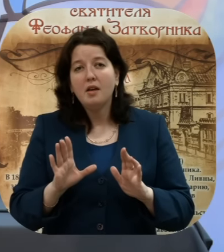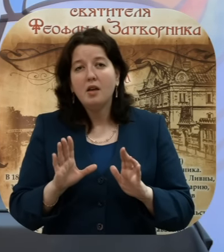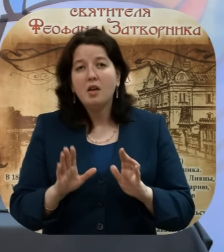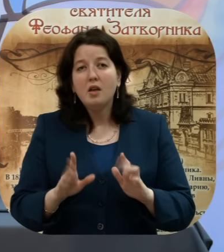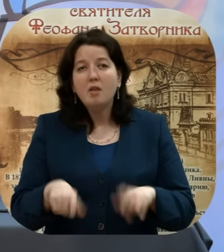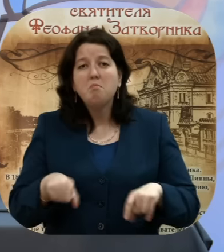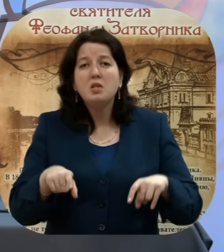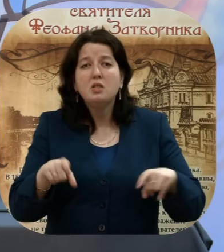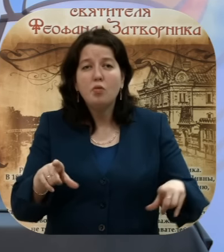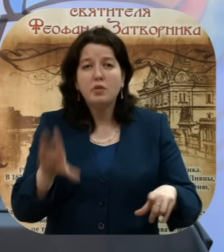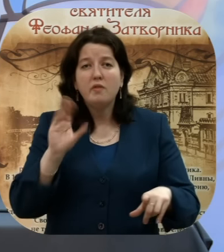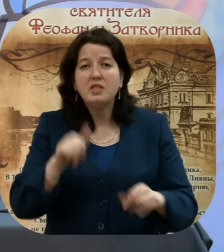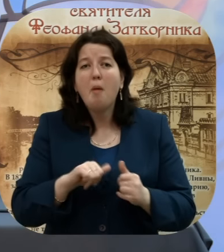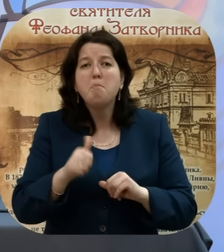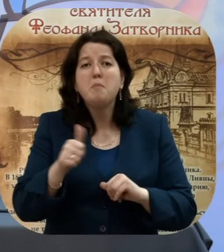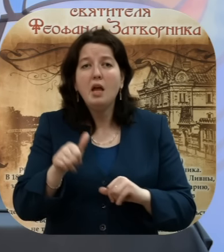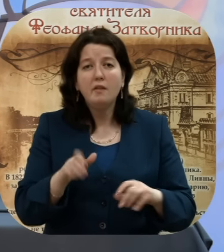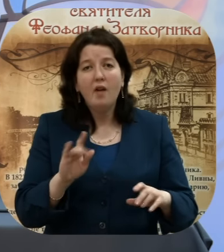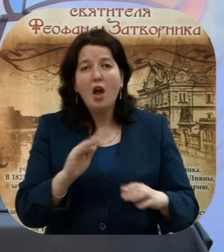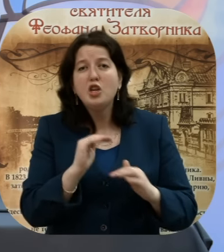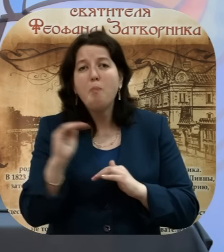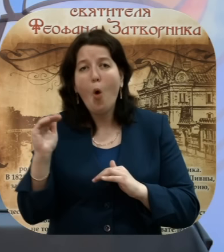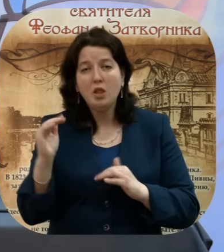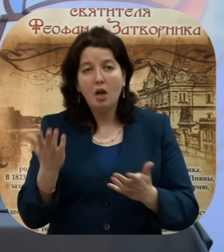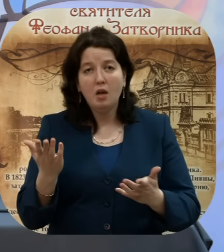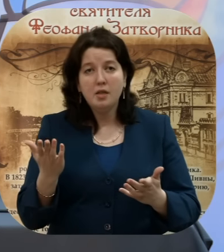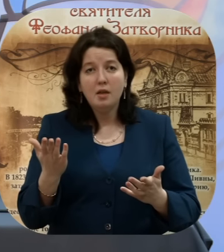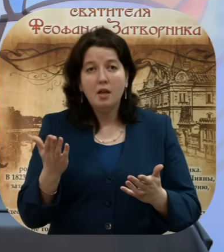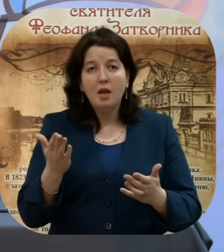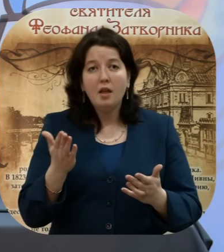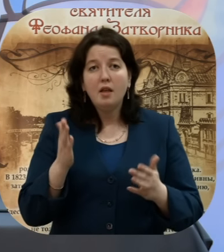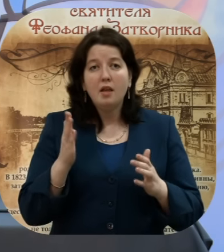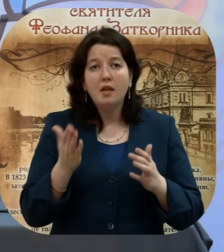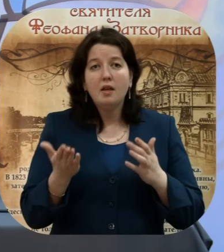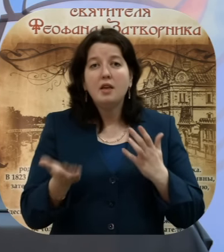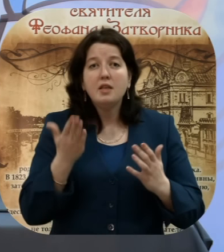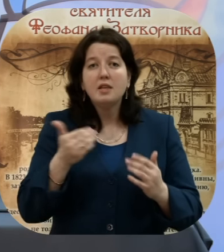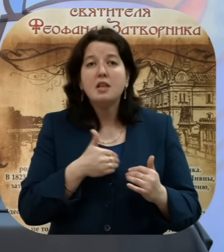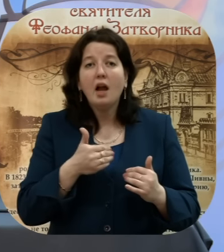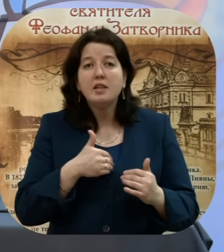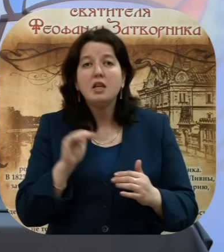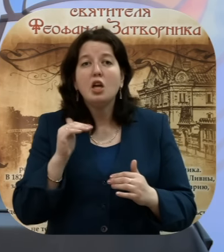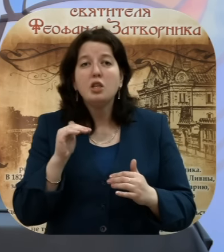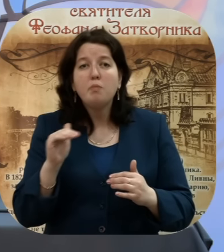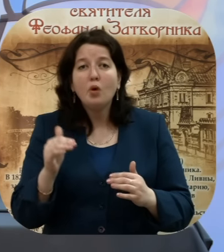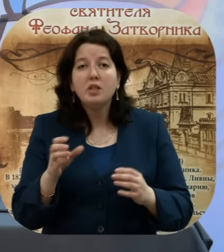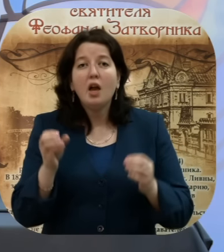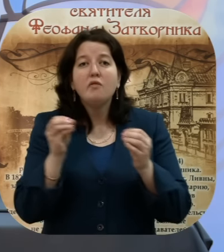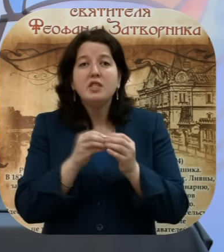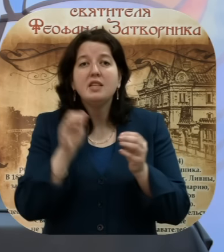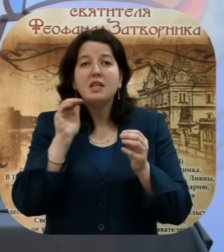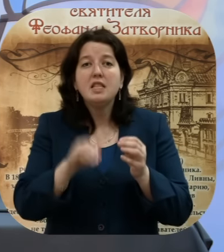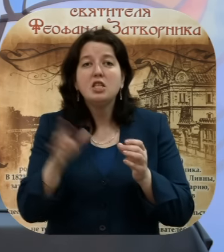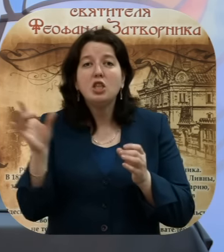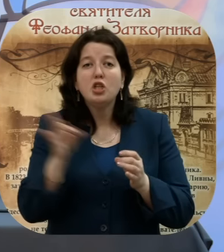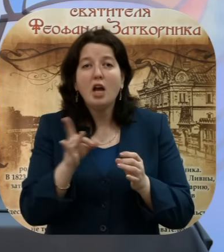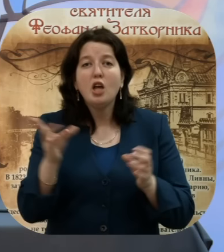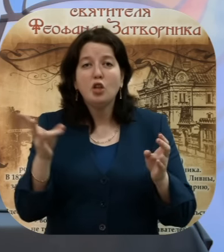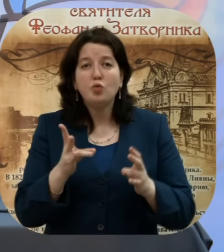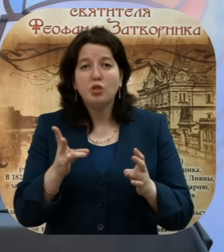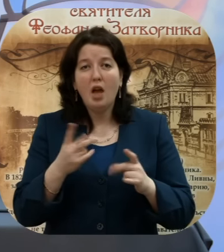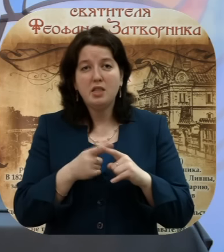все ребенка причастить. Если хотите, ребенок в 10 тысяч раз меньше нуждается в причастии, чем вы,